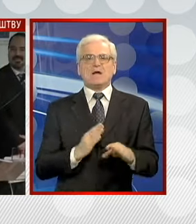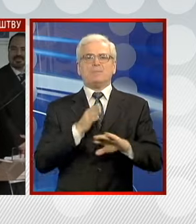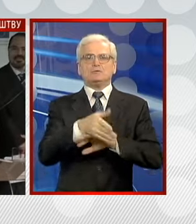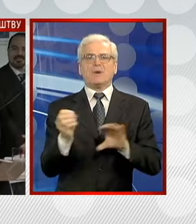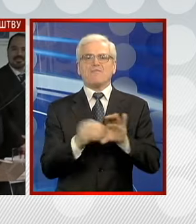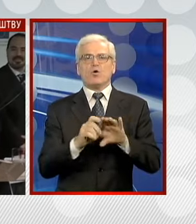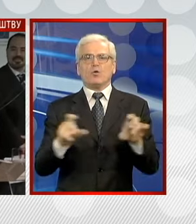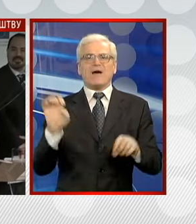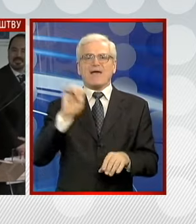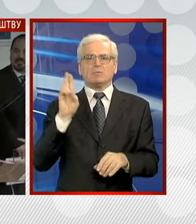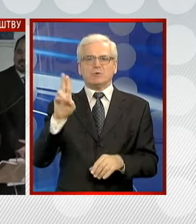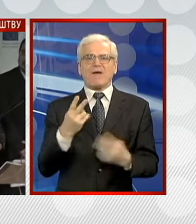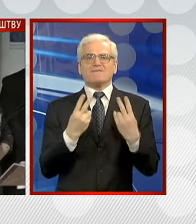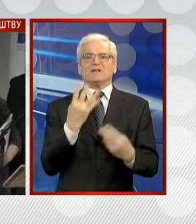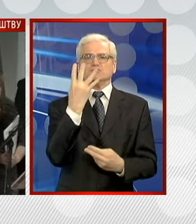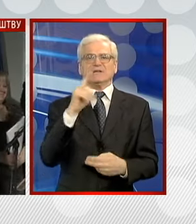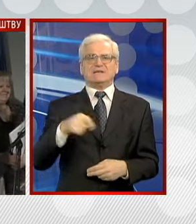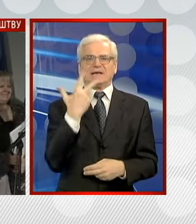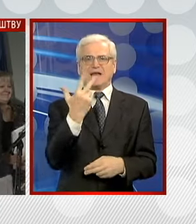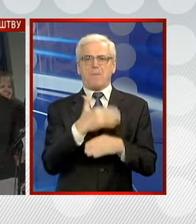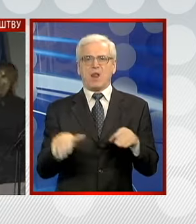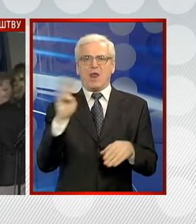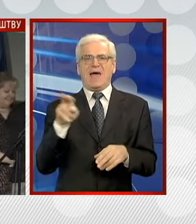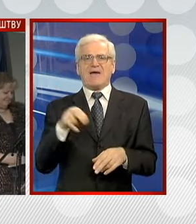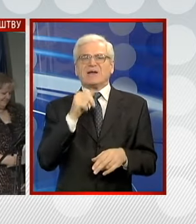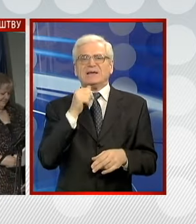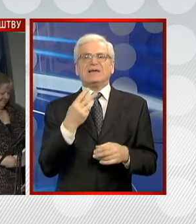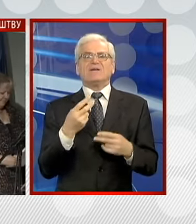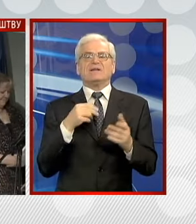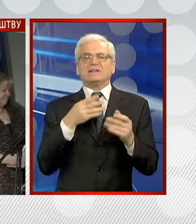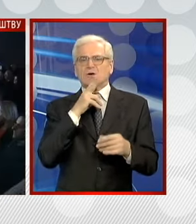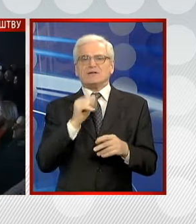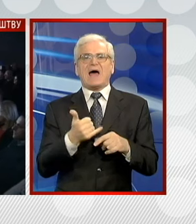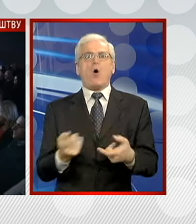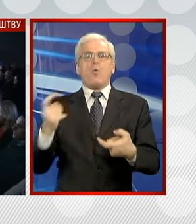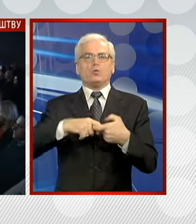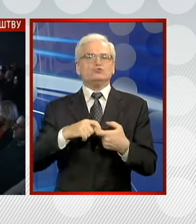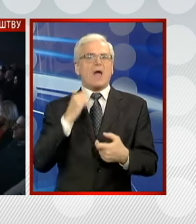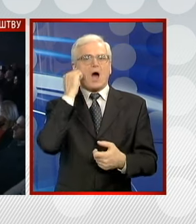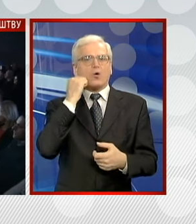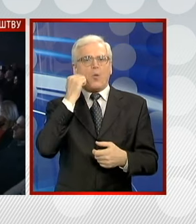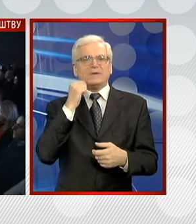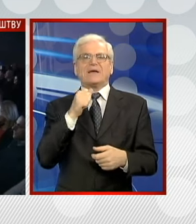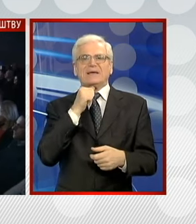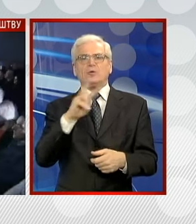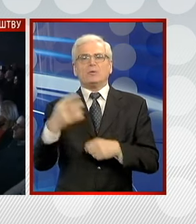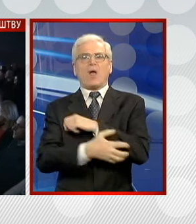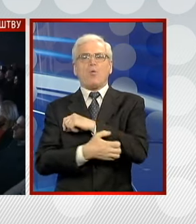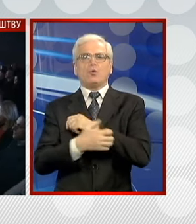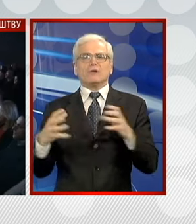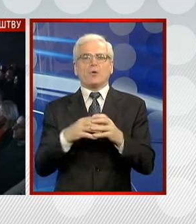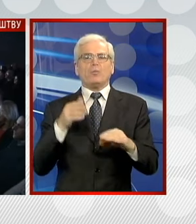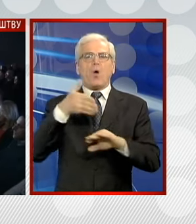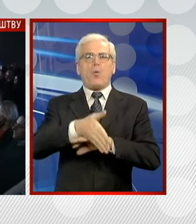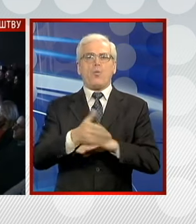pristupnih fondova Evropske unije vredan je 4,3 miliona evra i cilj mu je uključivanje romskog stanovništva i ugroženih grupa